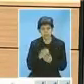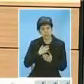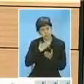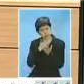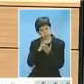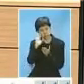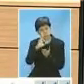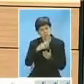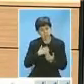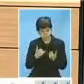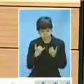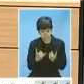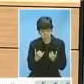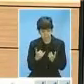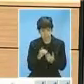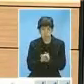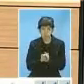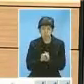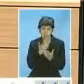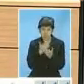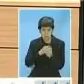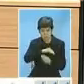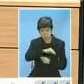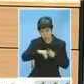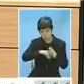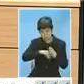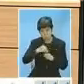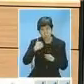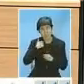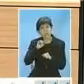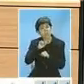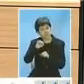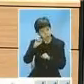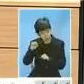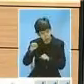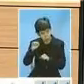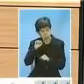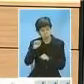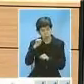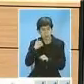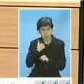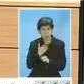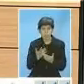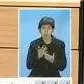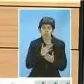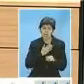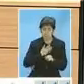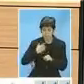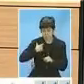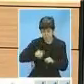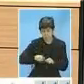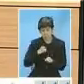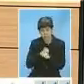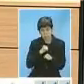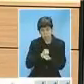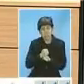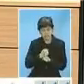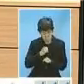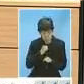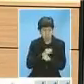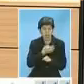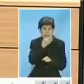ษณาเพราะว่าเดี๋ยวนี้รายได้หลักเราก็มาเป็นผู้แทนราษฎรแต่ที่ทำทนายความยังว่าความอยู่